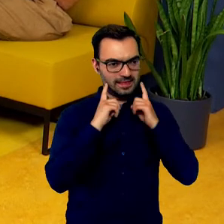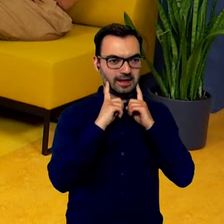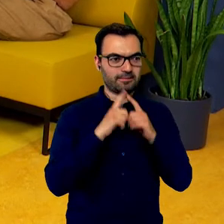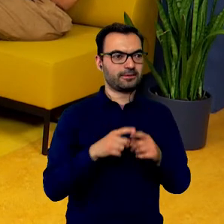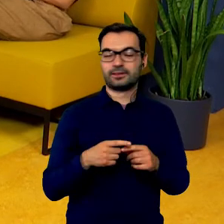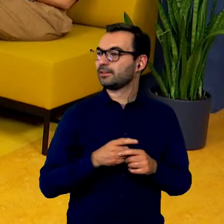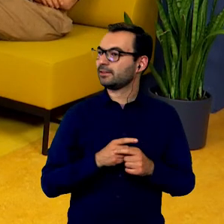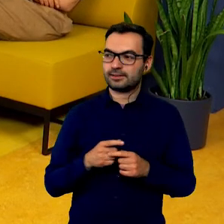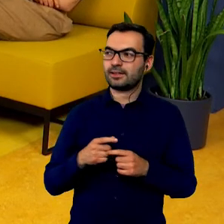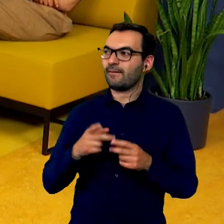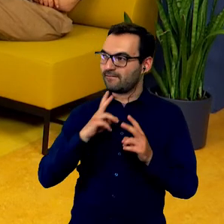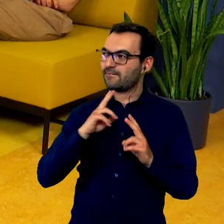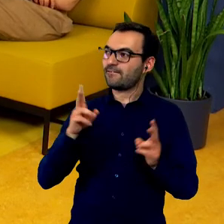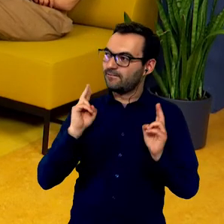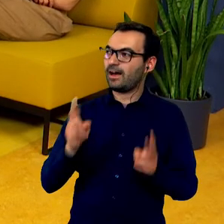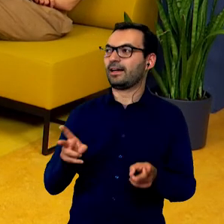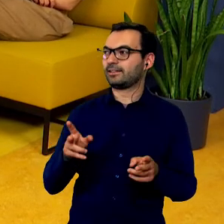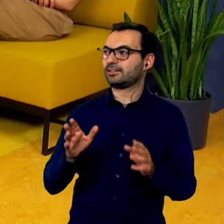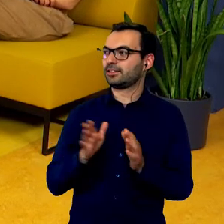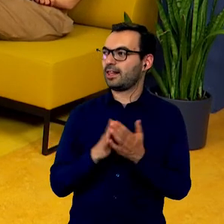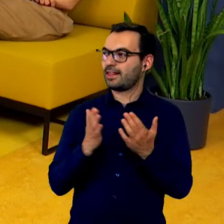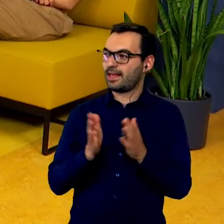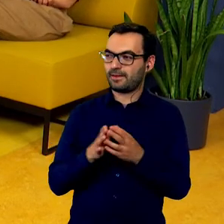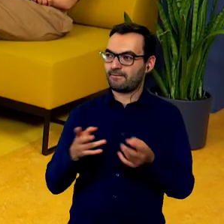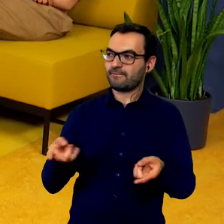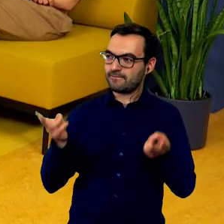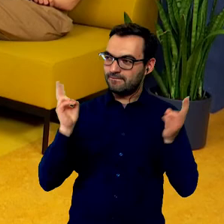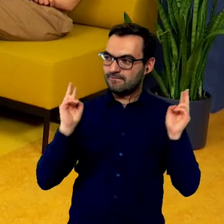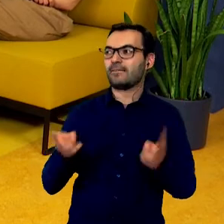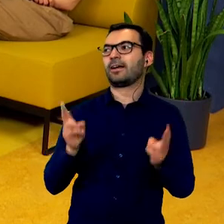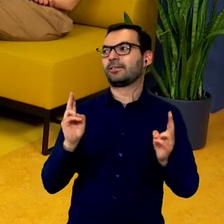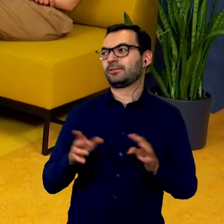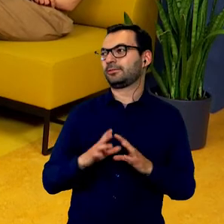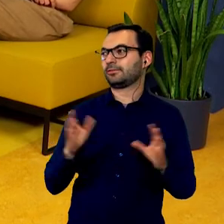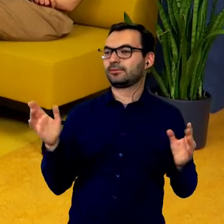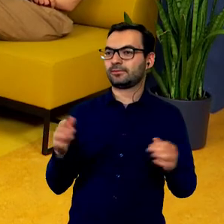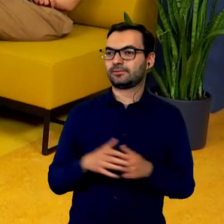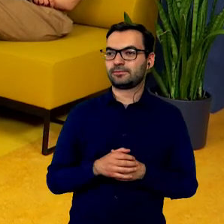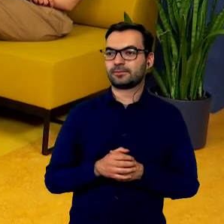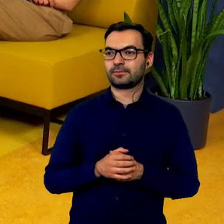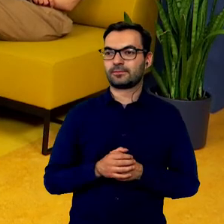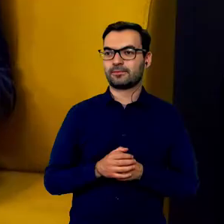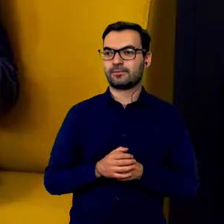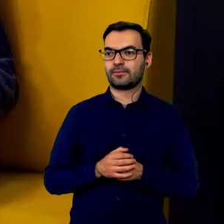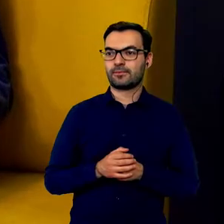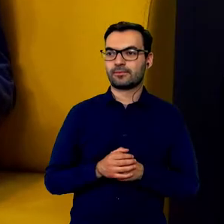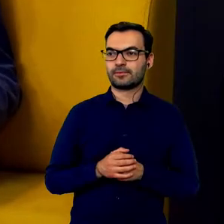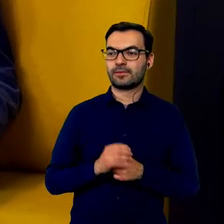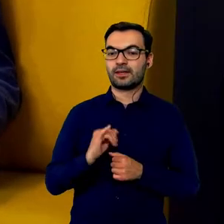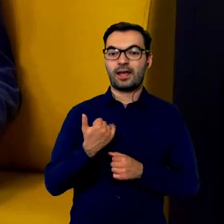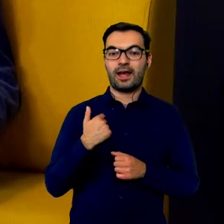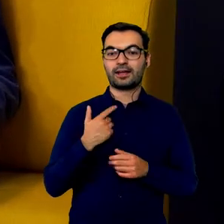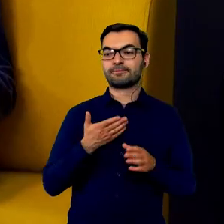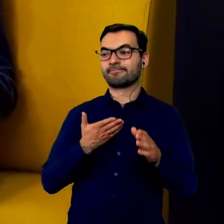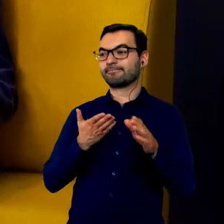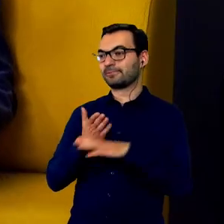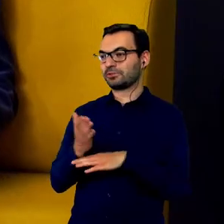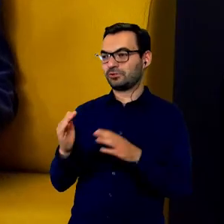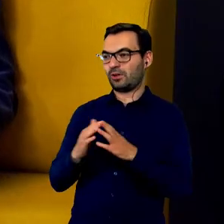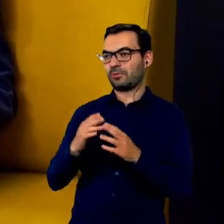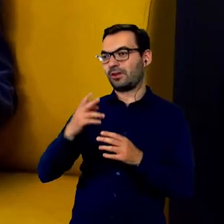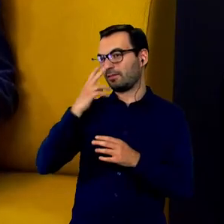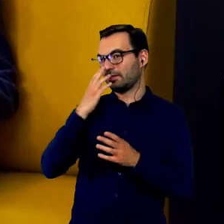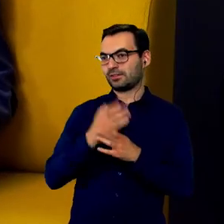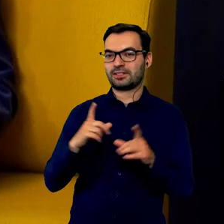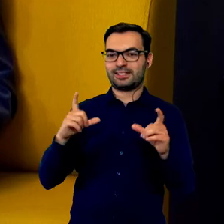Że nie, to jest literatura faktu. To jest literatura faktu. Faktów kreteńskich. Kiedy się wchodzi z takiego domu, który się widziało